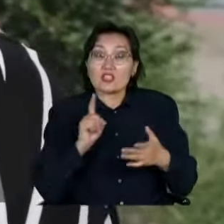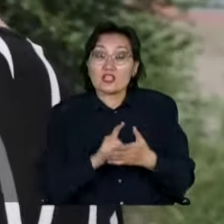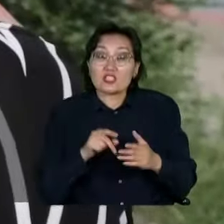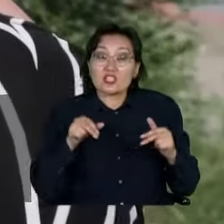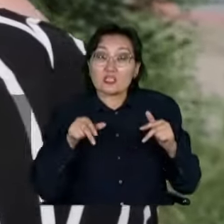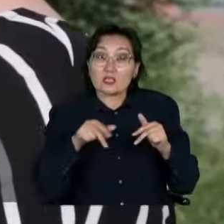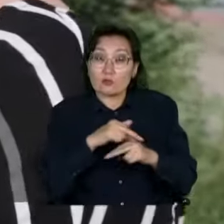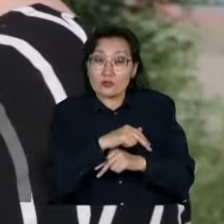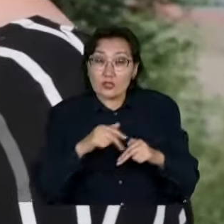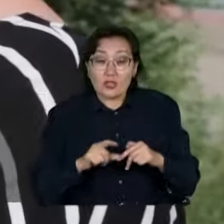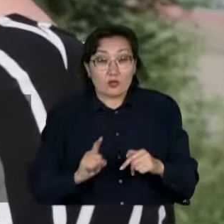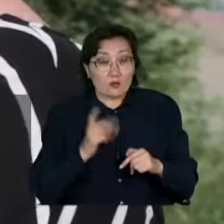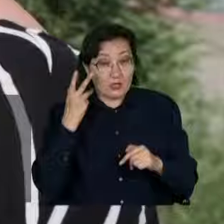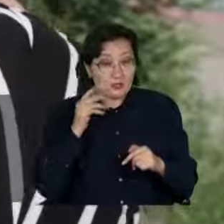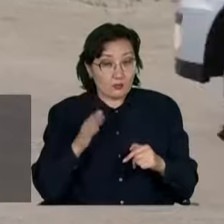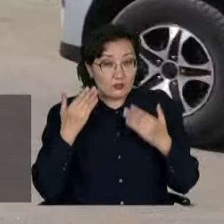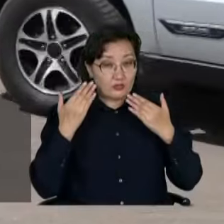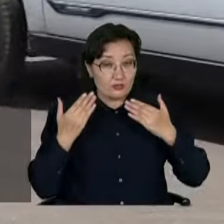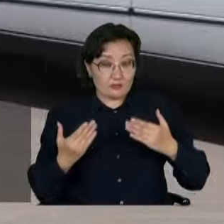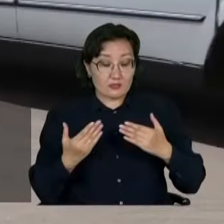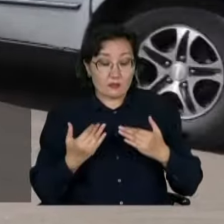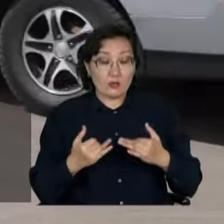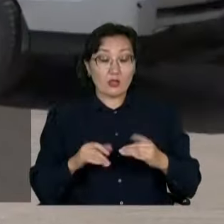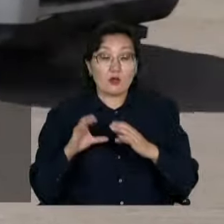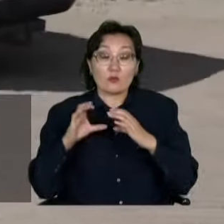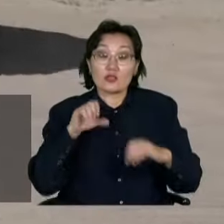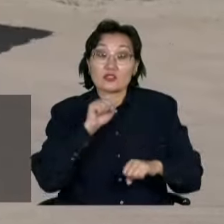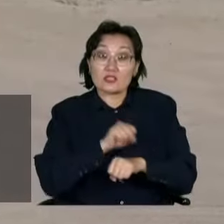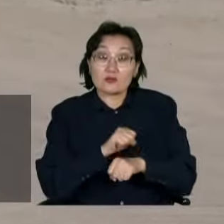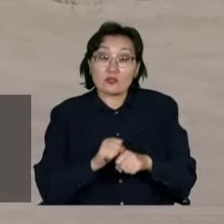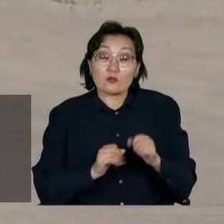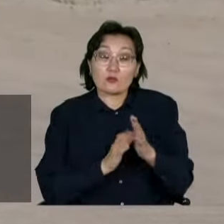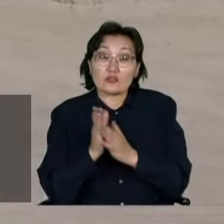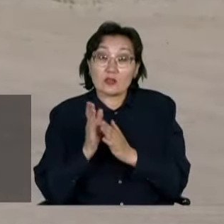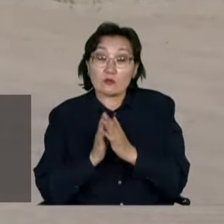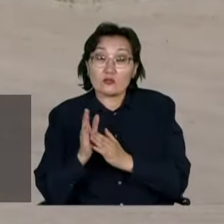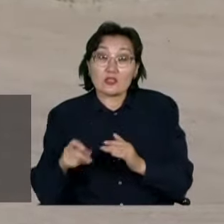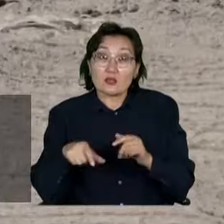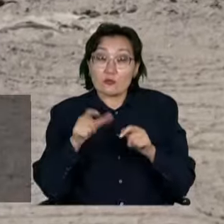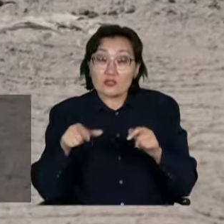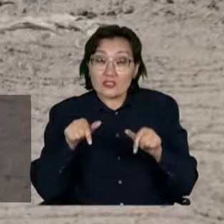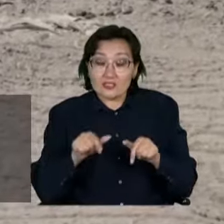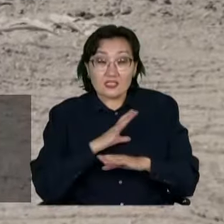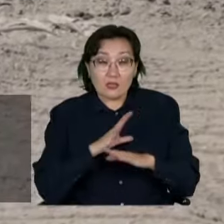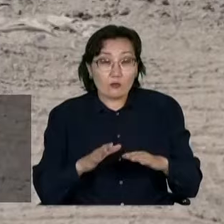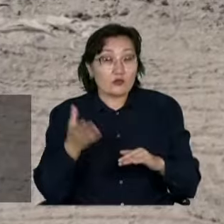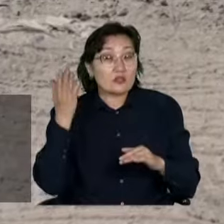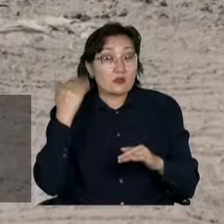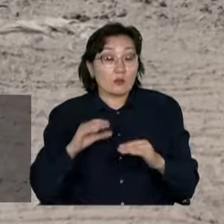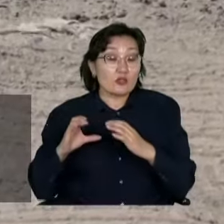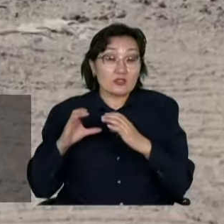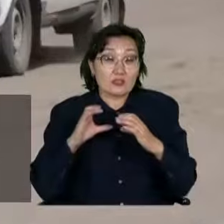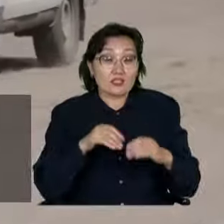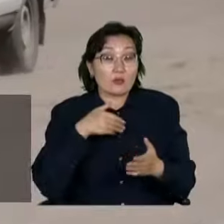Ждем, а когда будет, неизвестно. Автобусные остановки заросли травой, пассажиров здесь не было уже давно. Общественный